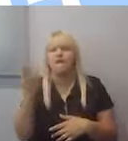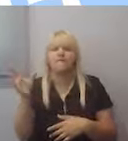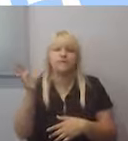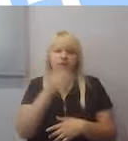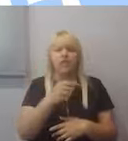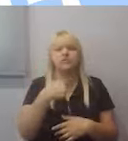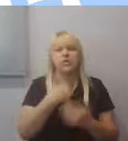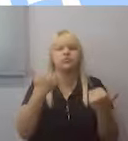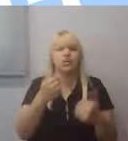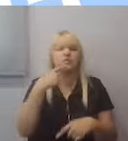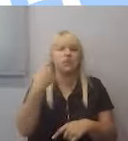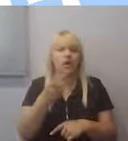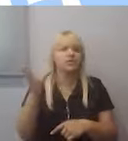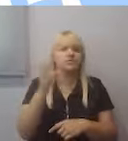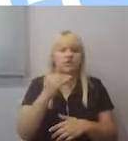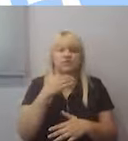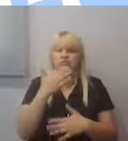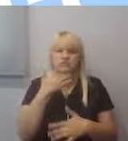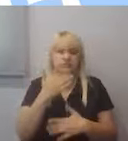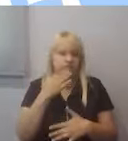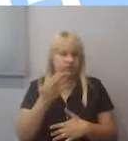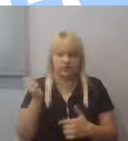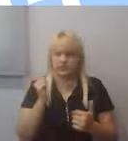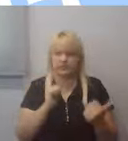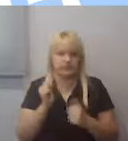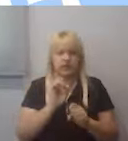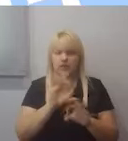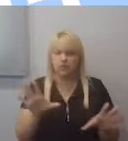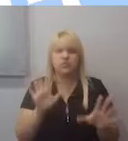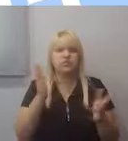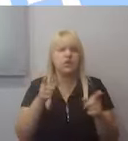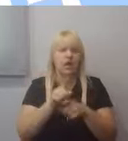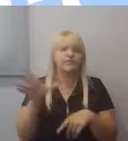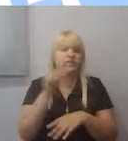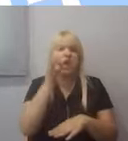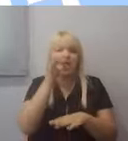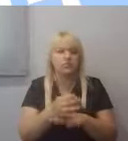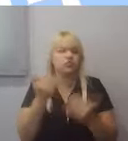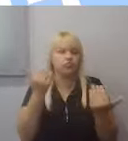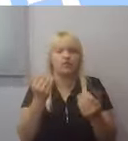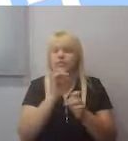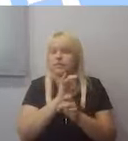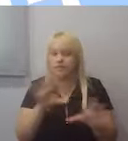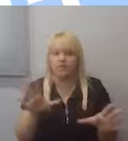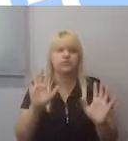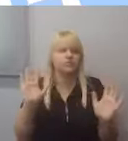varbūt ne uz visu jūs šodien saņemsiet atbildes bet man noteikti svarīgi ir uzsvērt pamatlietas